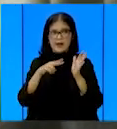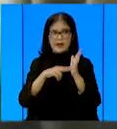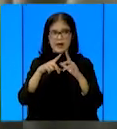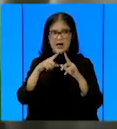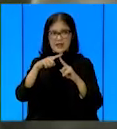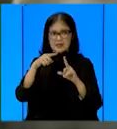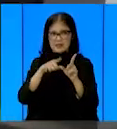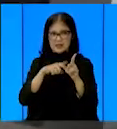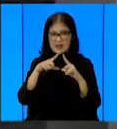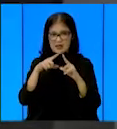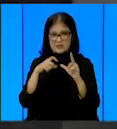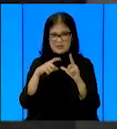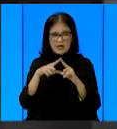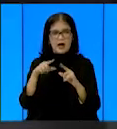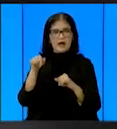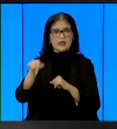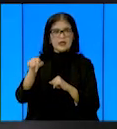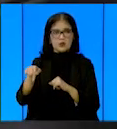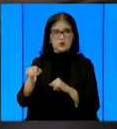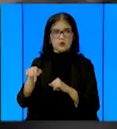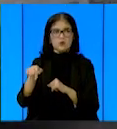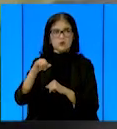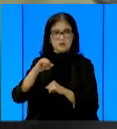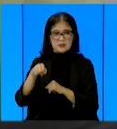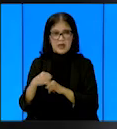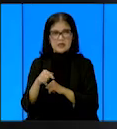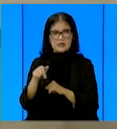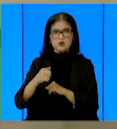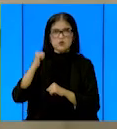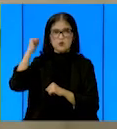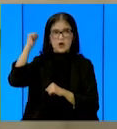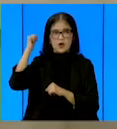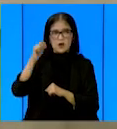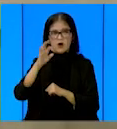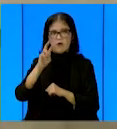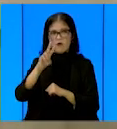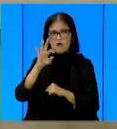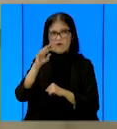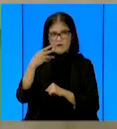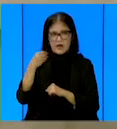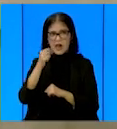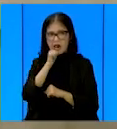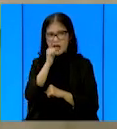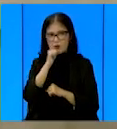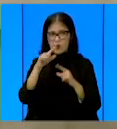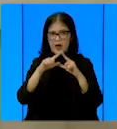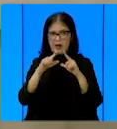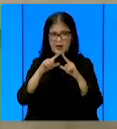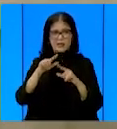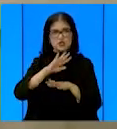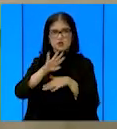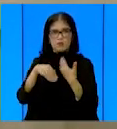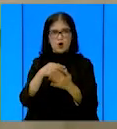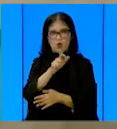juara dunia kompetisi cover lagu Alan Walker. Cover song On My Way seluruh dunia, jadi semua orang di seluruh dunia